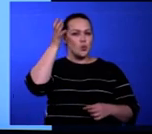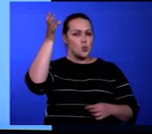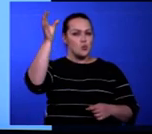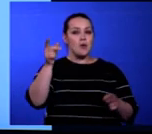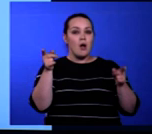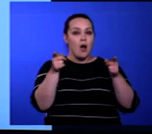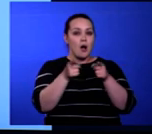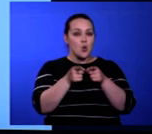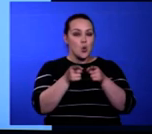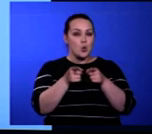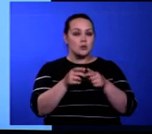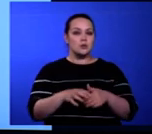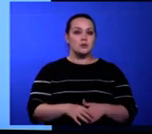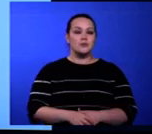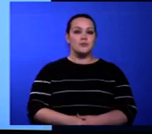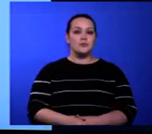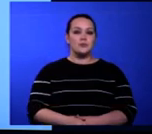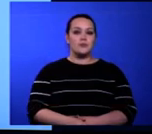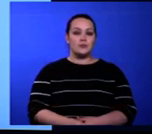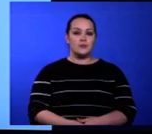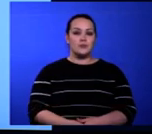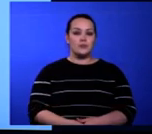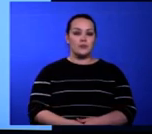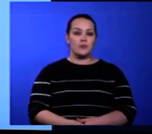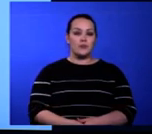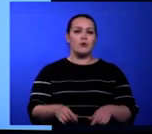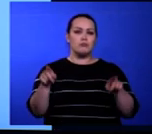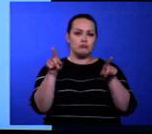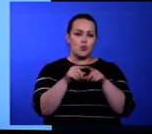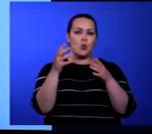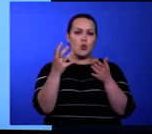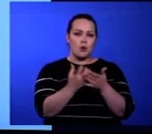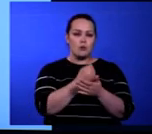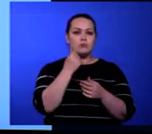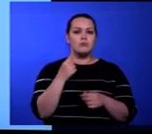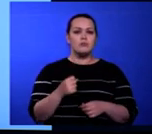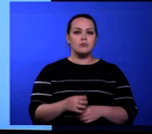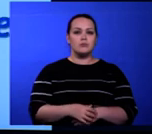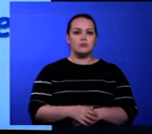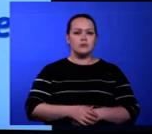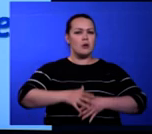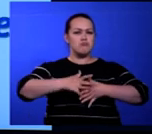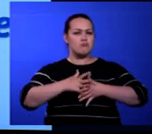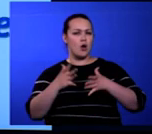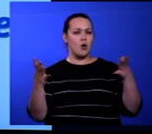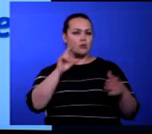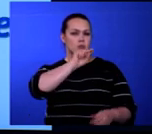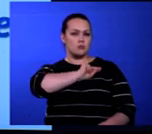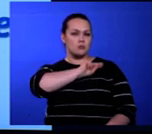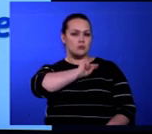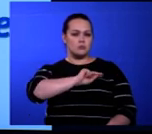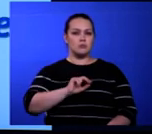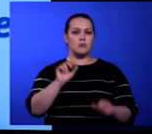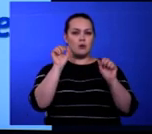короткий. Ну что ж, и с пословицами мы с вами тоже разобрались. Мы проделали большую работу, ребят, и